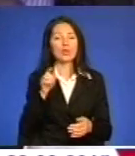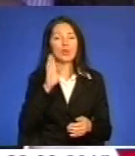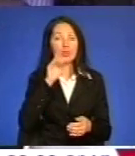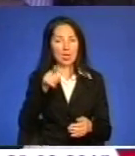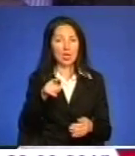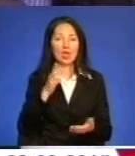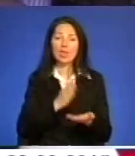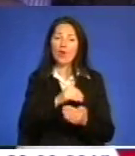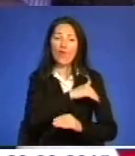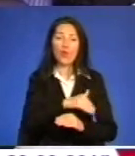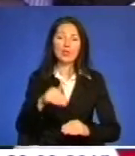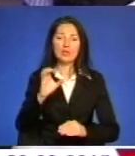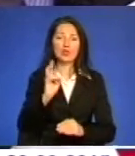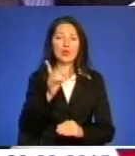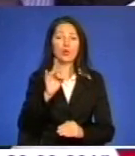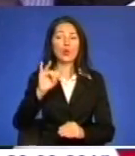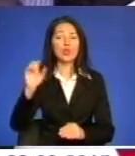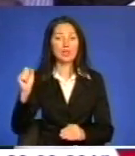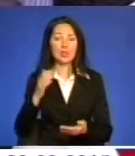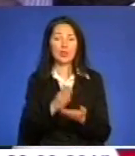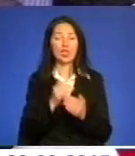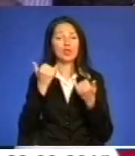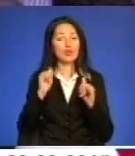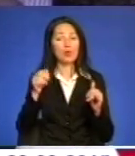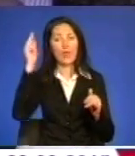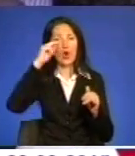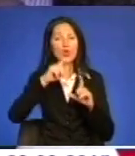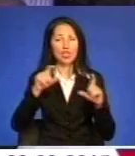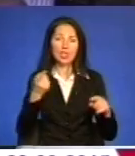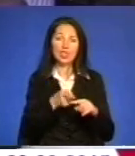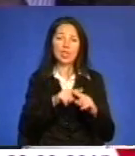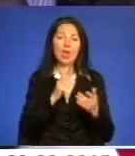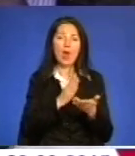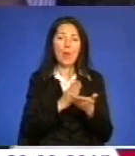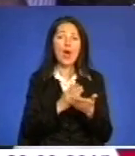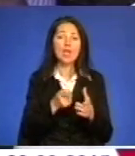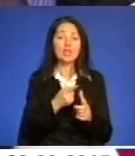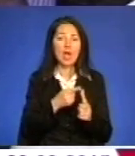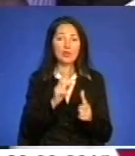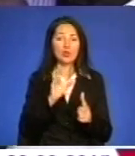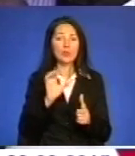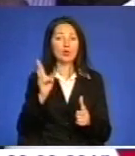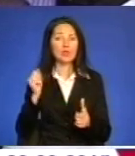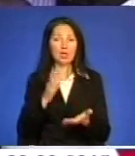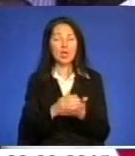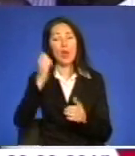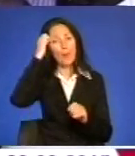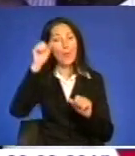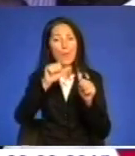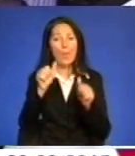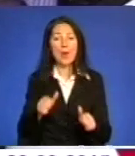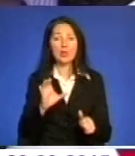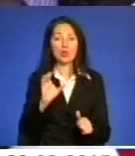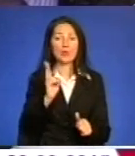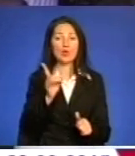є чудове училище, яке носить ім'я Соломії Крушельницької. У нас є прекрасний пам'ятник Соломії Крушельницької, який стоїть і